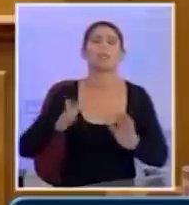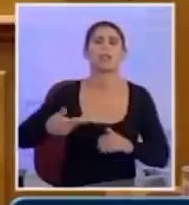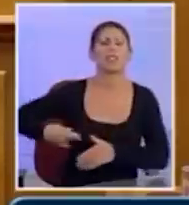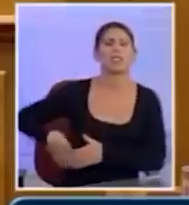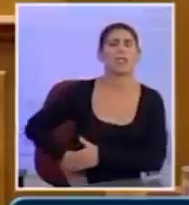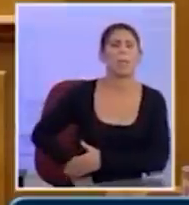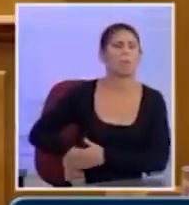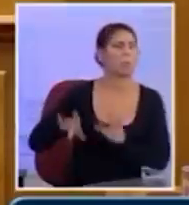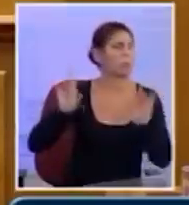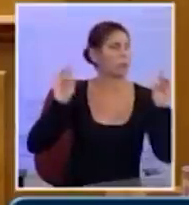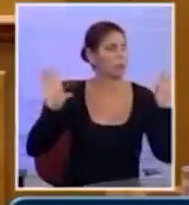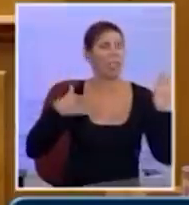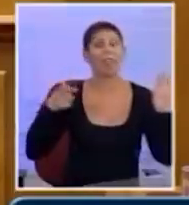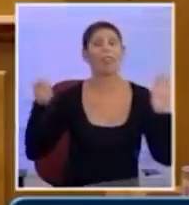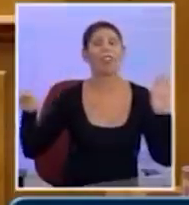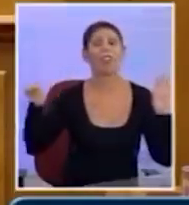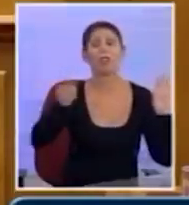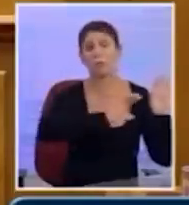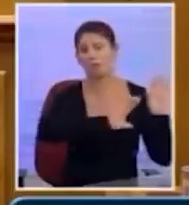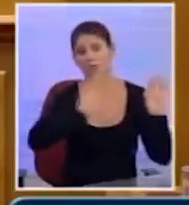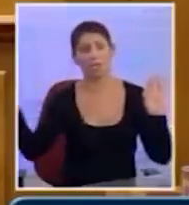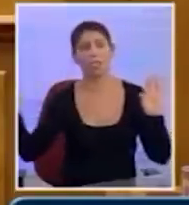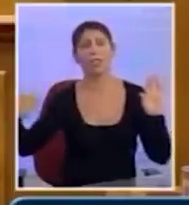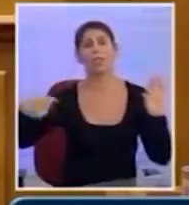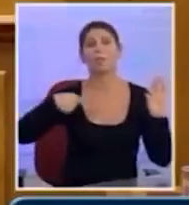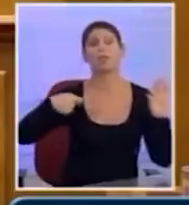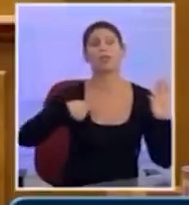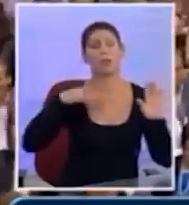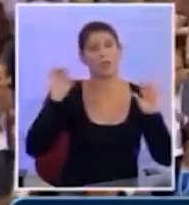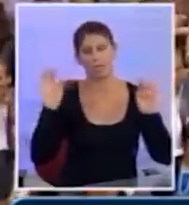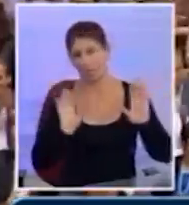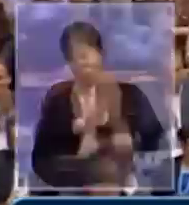στο τσεπάκι του. Διότι δεν χρωστάμε σε κανέναν και δεν μας χρωστάει κανένα.